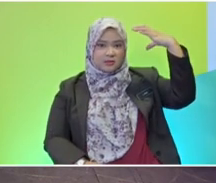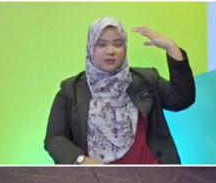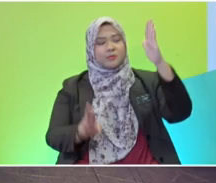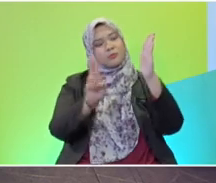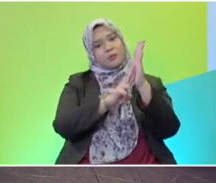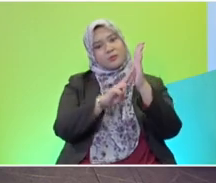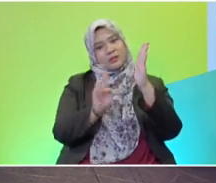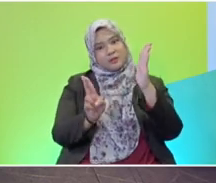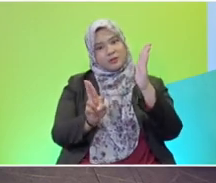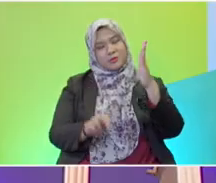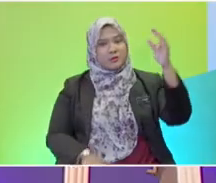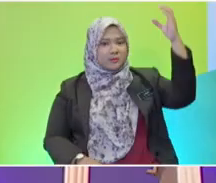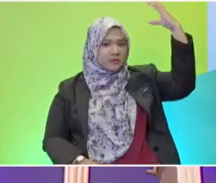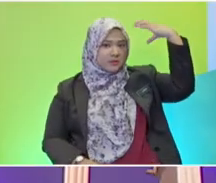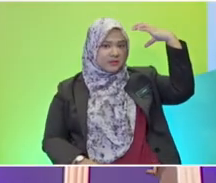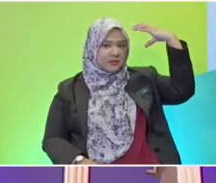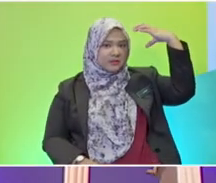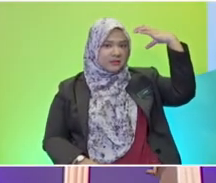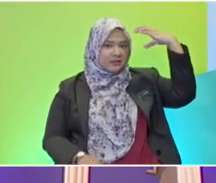bolehlah mengunjungi